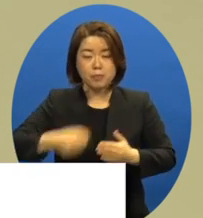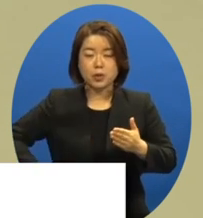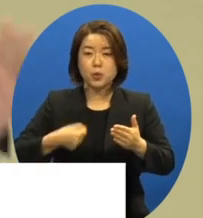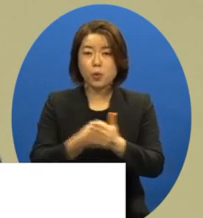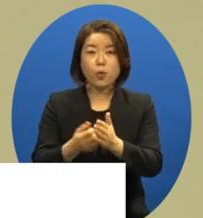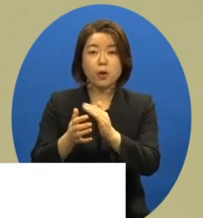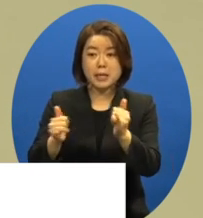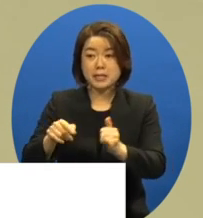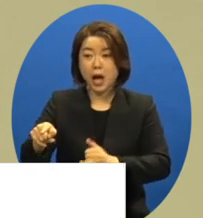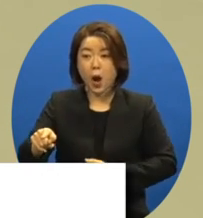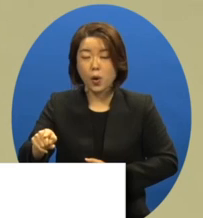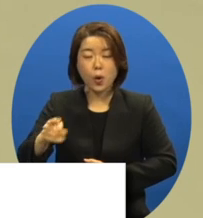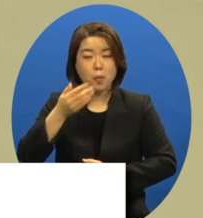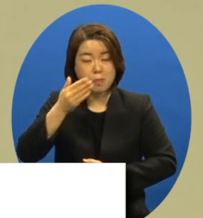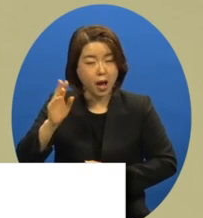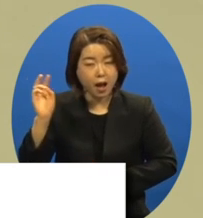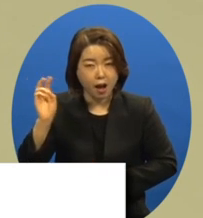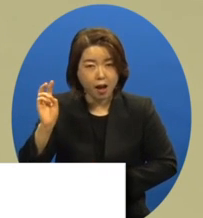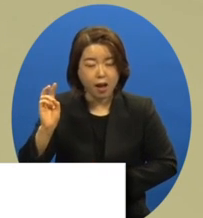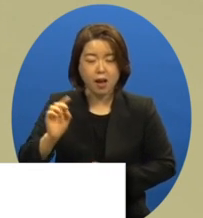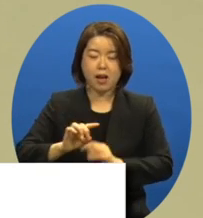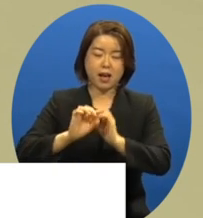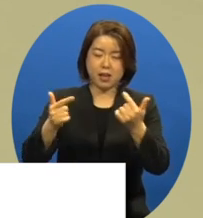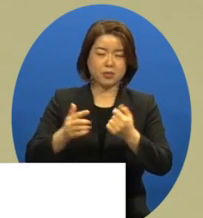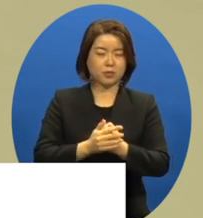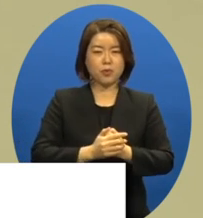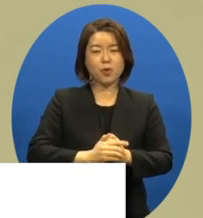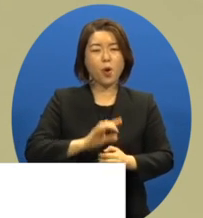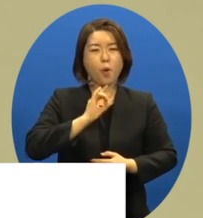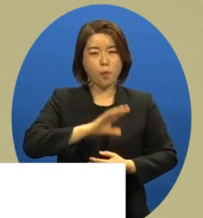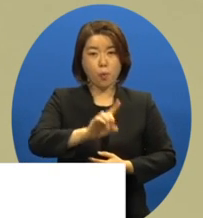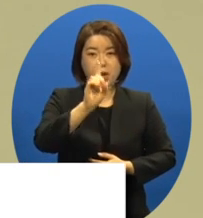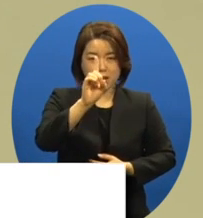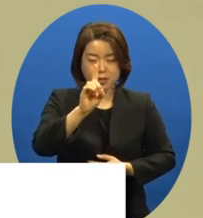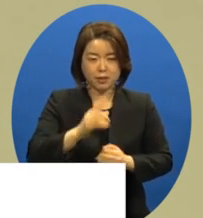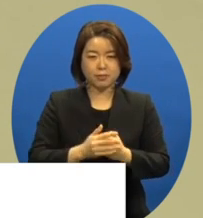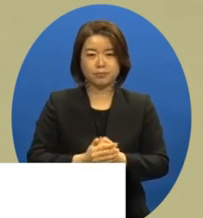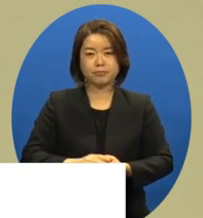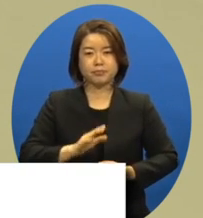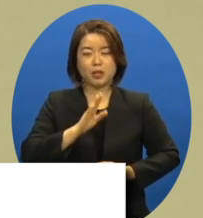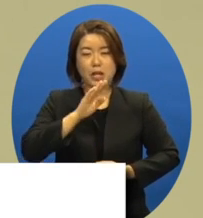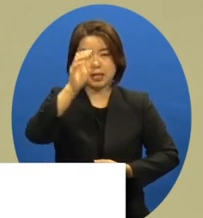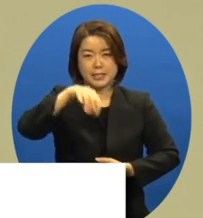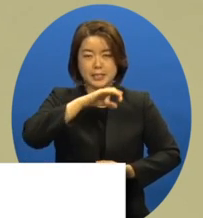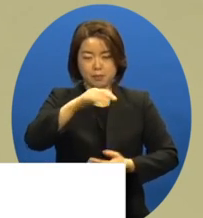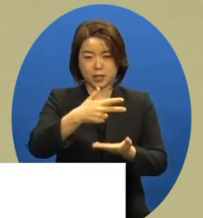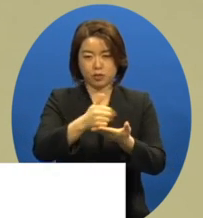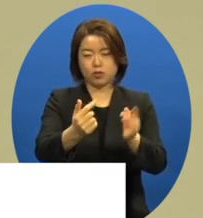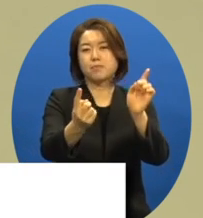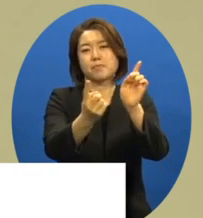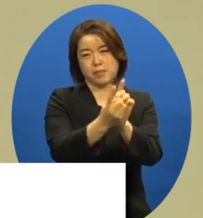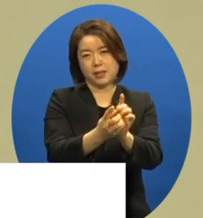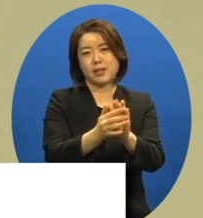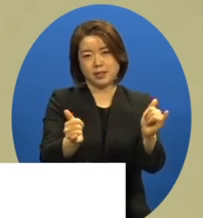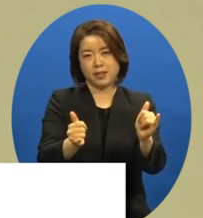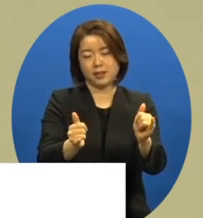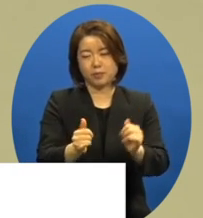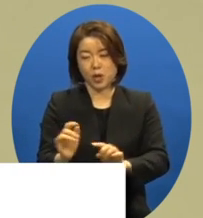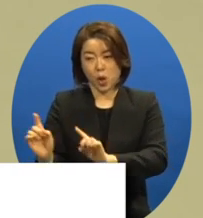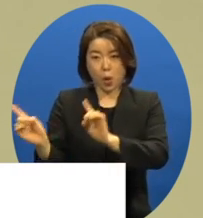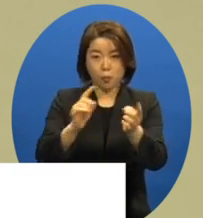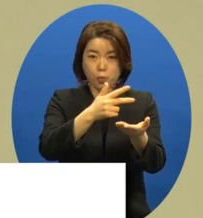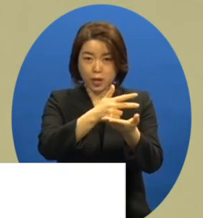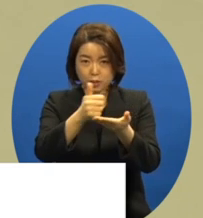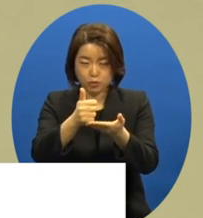사람이 하는 거 아닙니다. 오직 하나, 정말 십자가의 주님을 만난 사람, 부활의 주님을